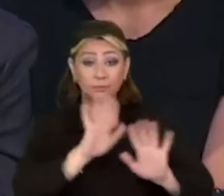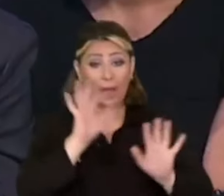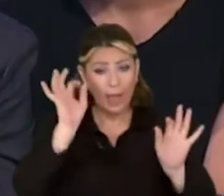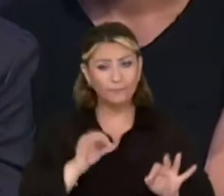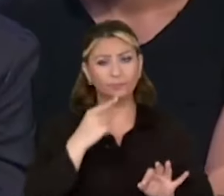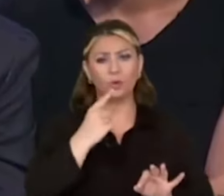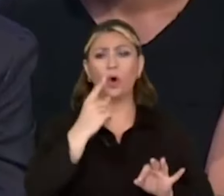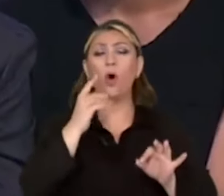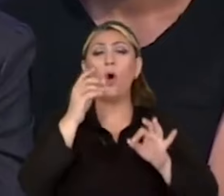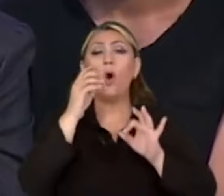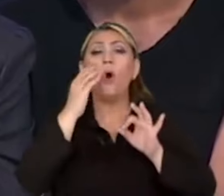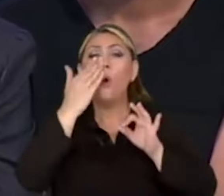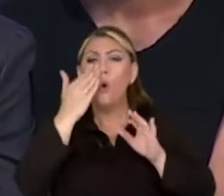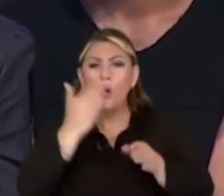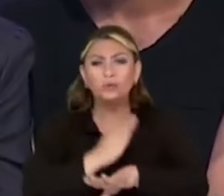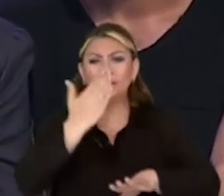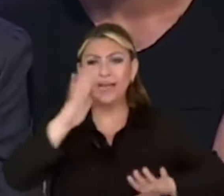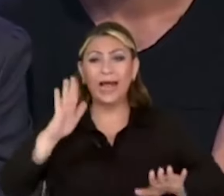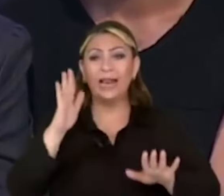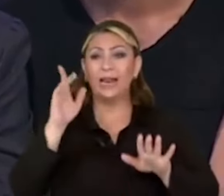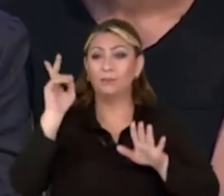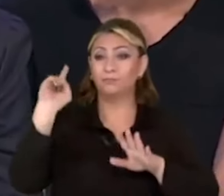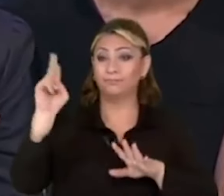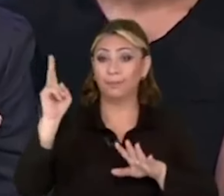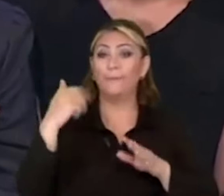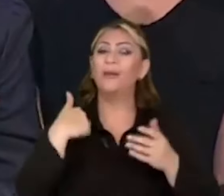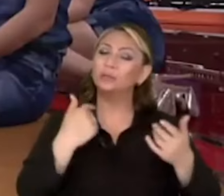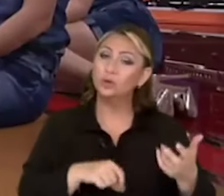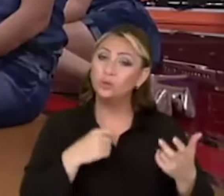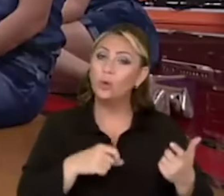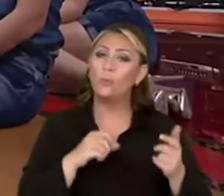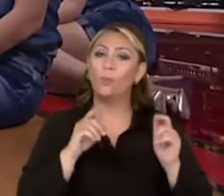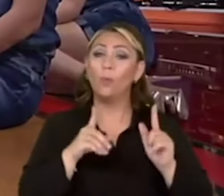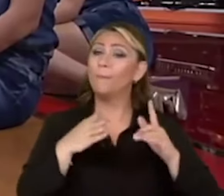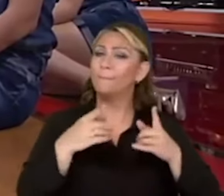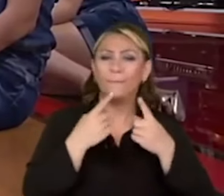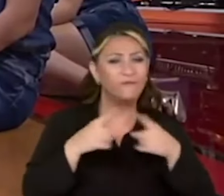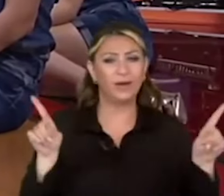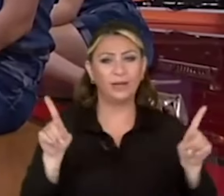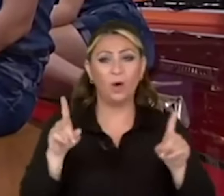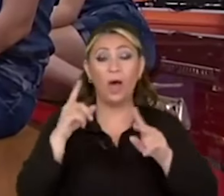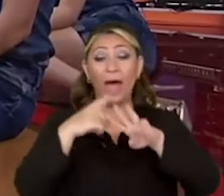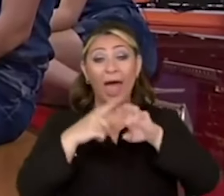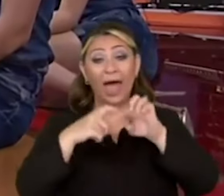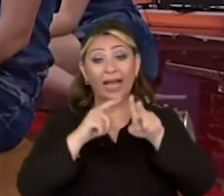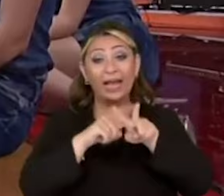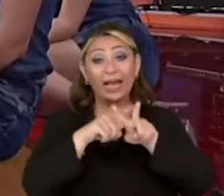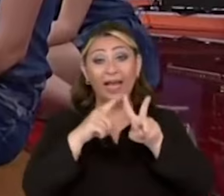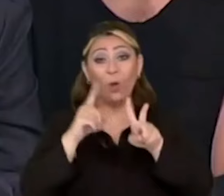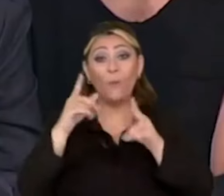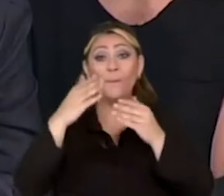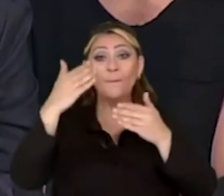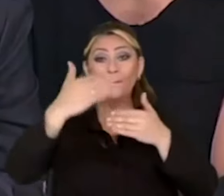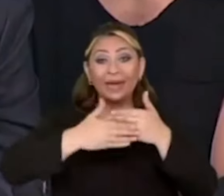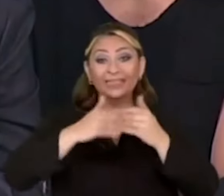bunun orijinali Erkan Oğur'a aittir ama ben onu çalıyorum filan ama burada başka bir şey var. Eyvallah. Erkan Oğur bunu perdesiz gitarda